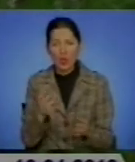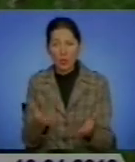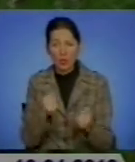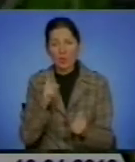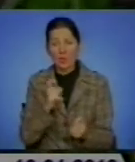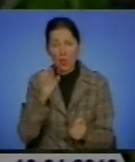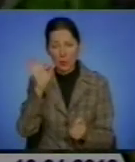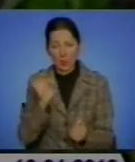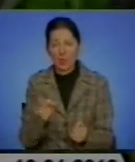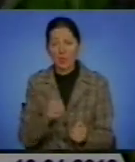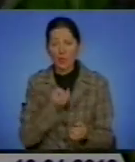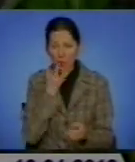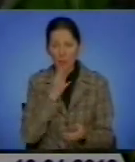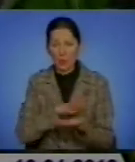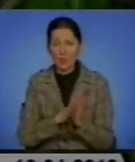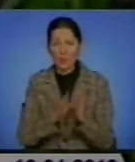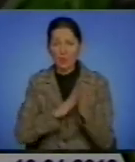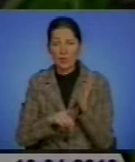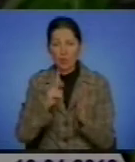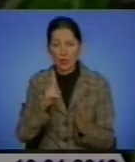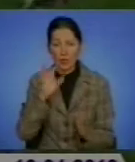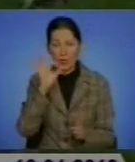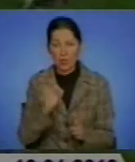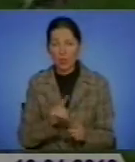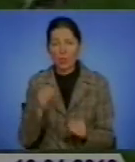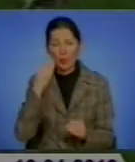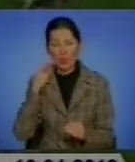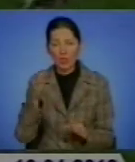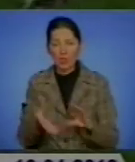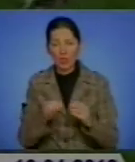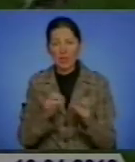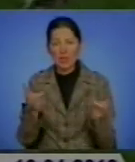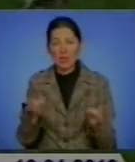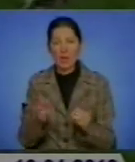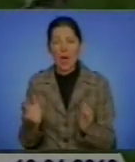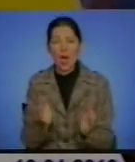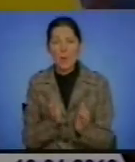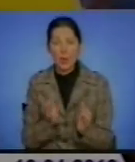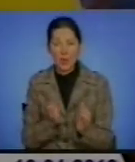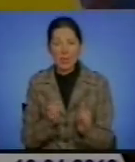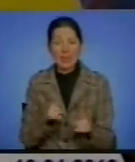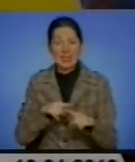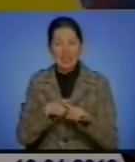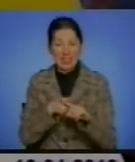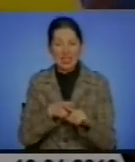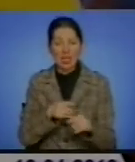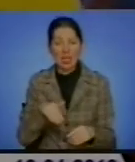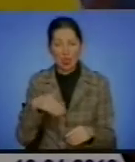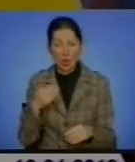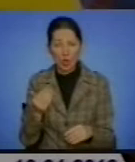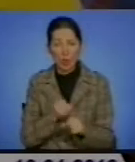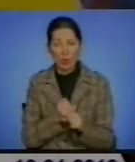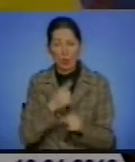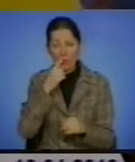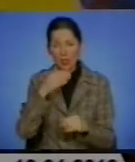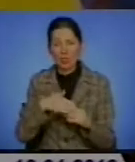стані 92%. Аби підвищити результати, потрібно подбати і про технічний бік роботи. В найближчі 5 років ми